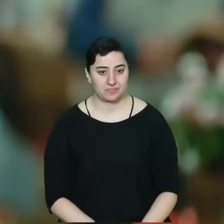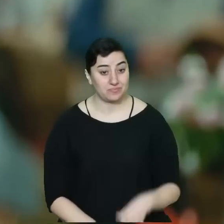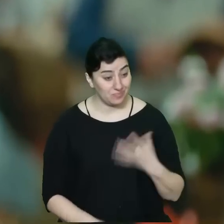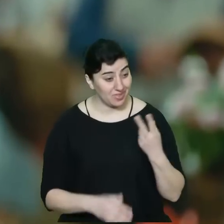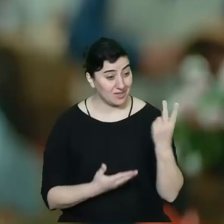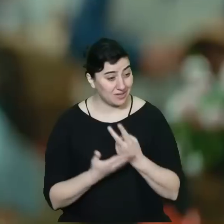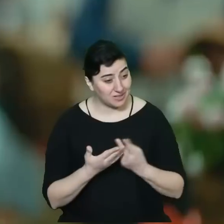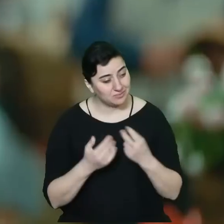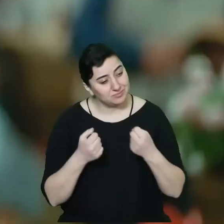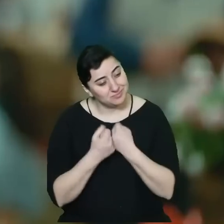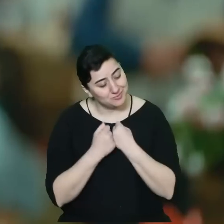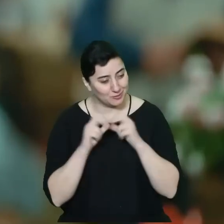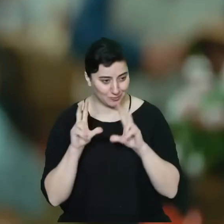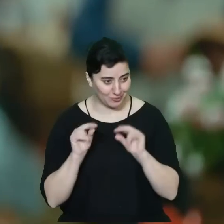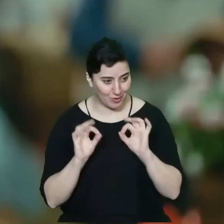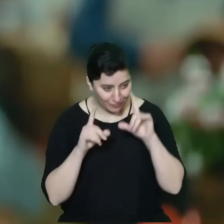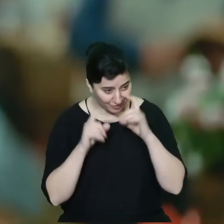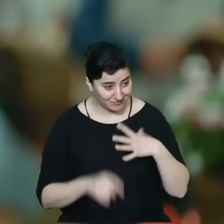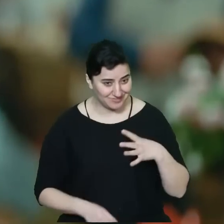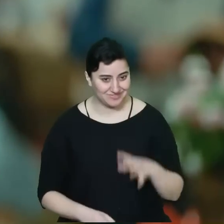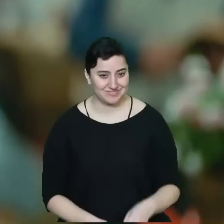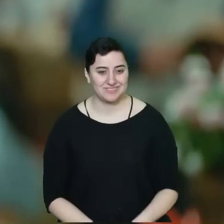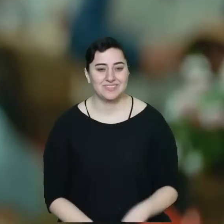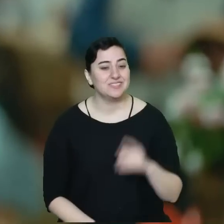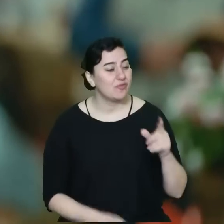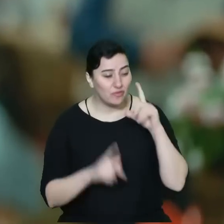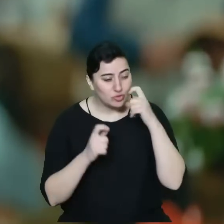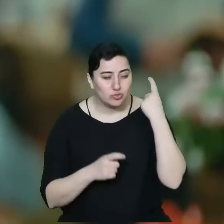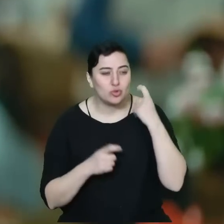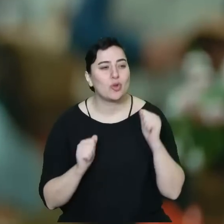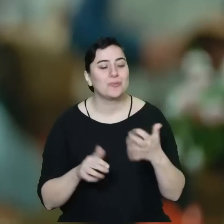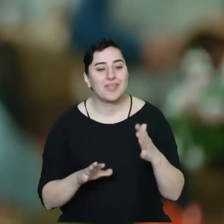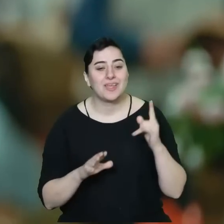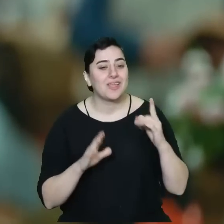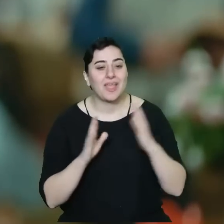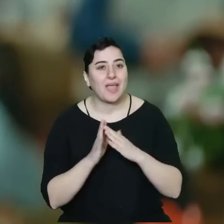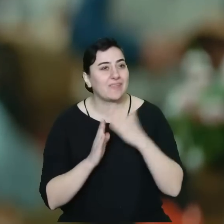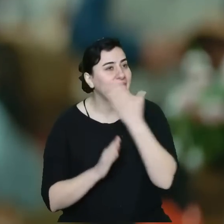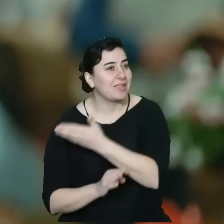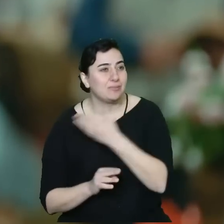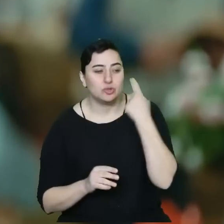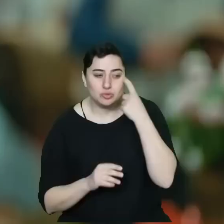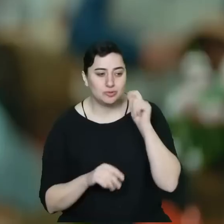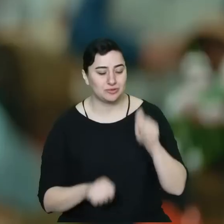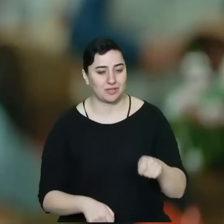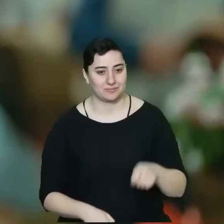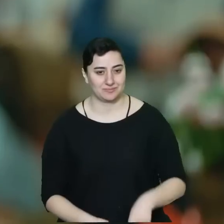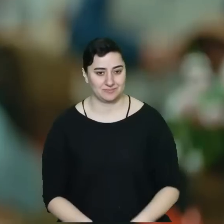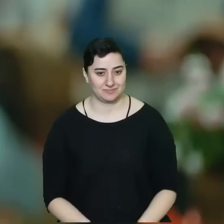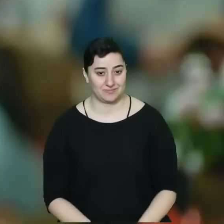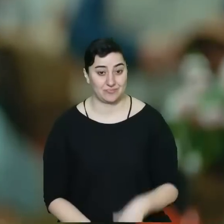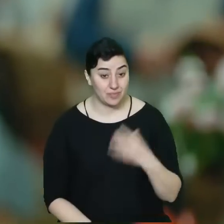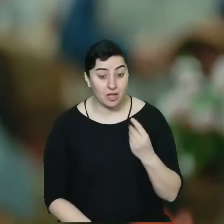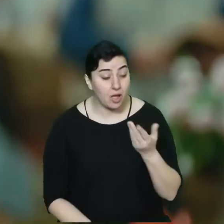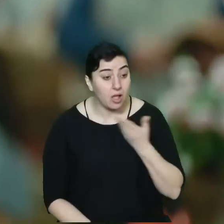Demek resme sarılıp uyuyacaksın ha? Sen resmi düşüneceğine, konağa gidip nasıl uyurum diye düşün.